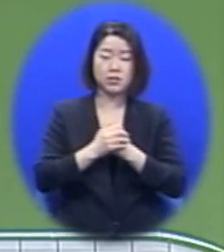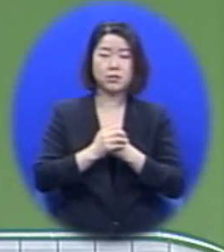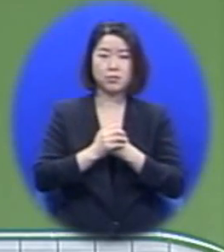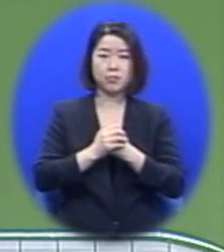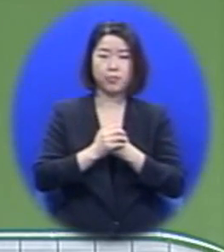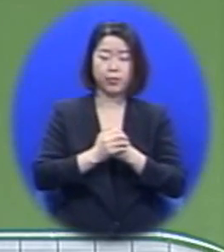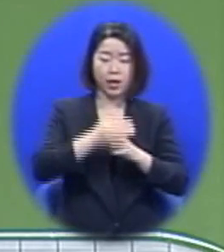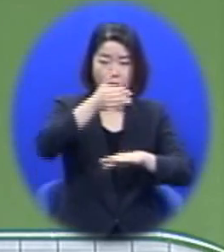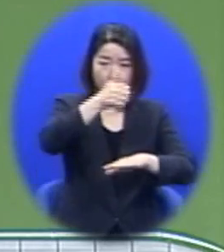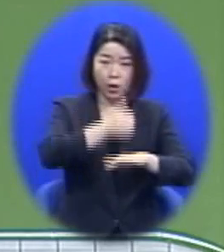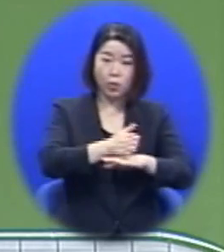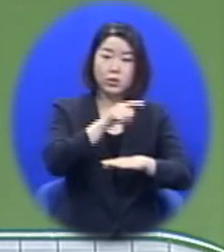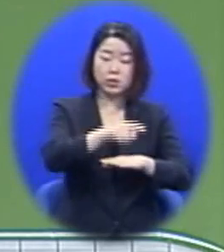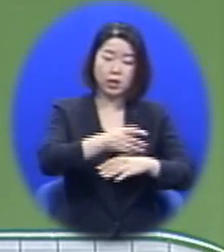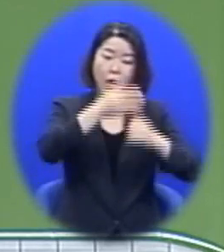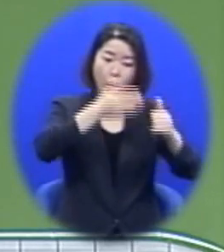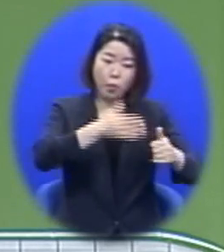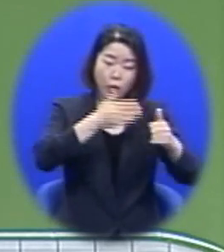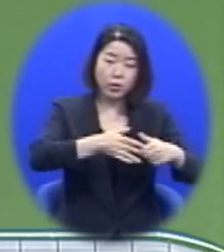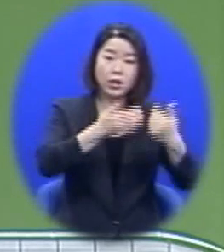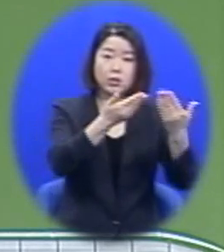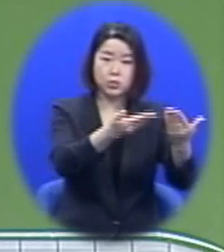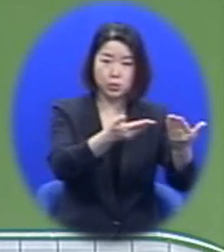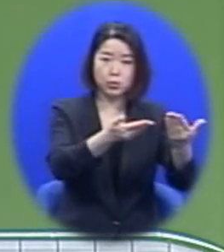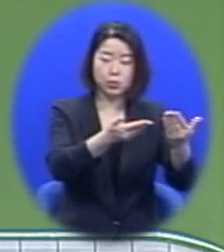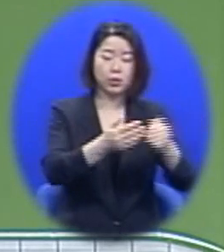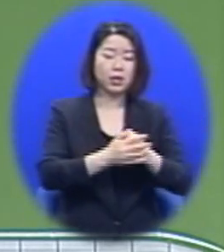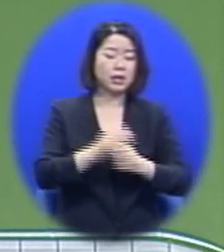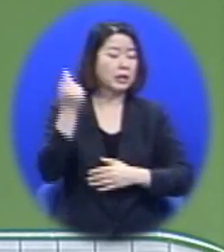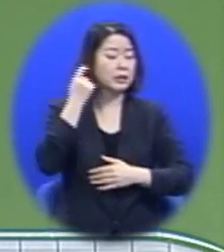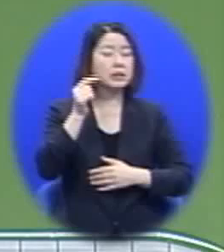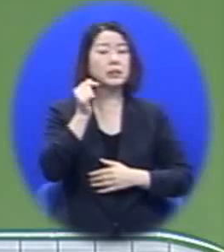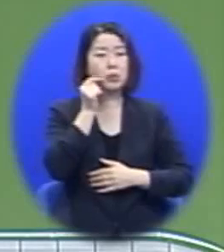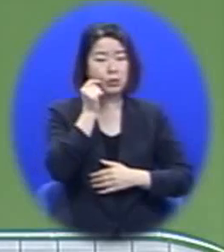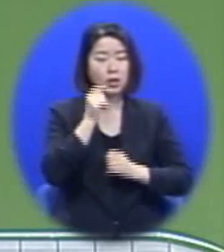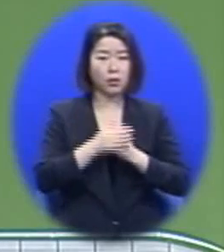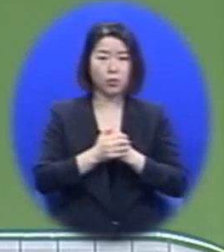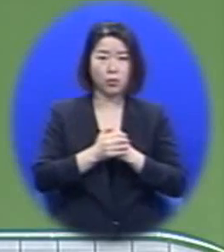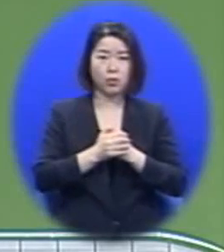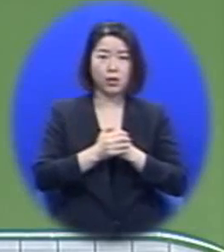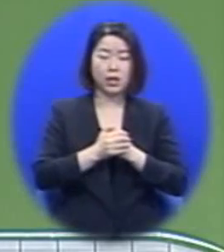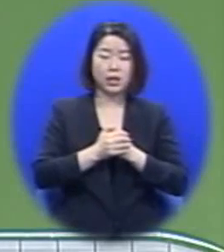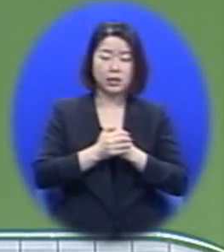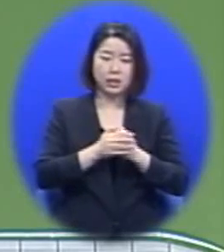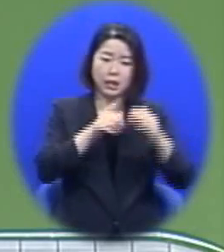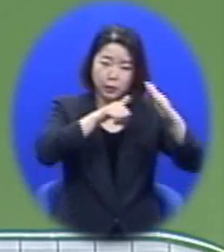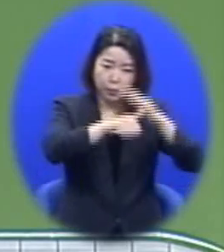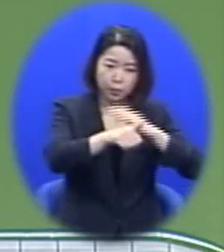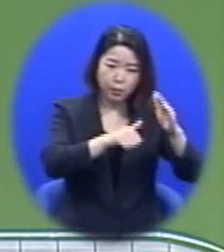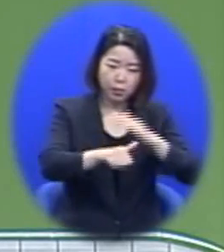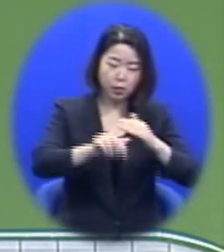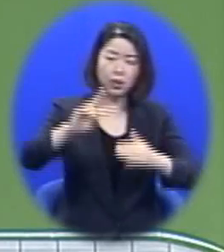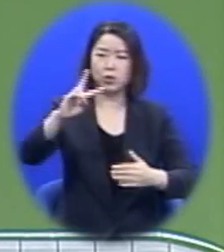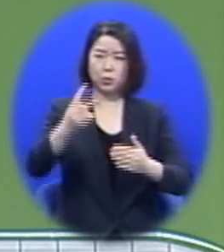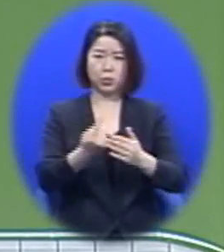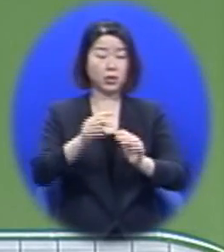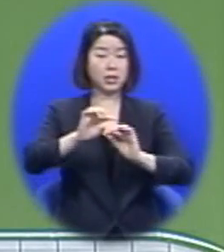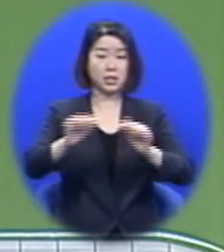결국은 그렇게 권해줘도 알아듣지도 못하고 그렇게 신방을 가도 돌이키지